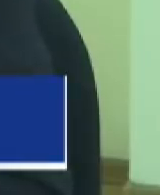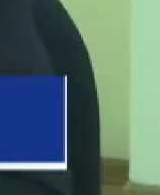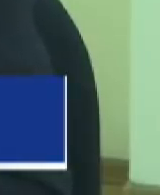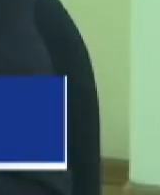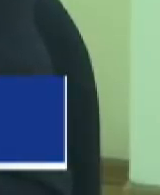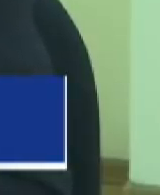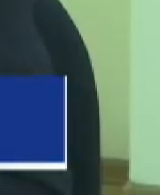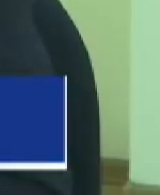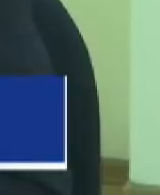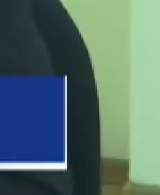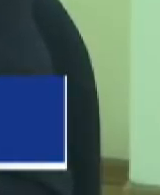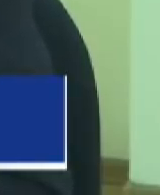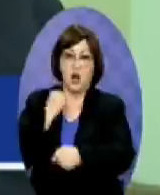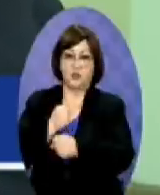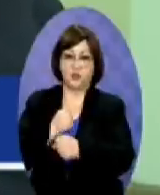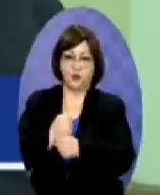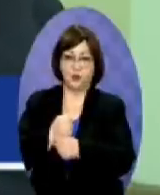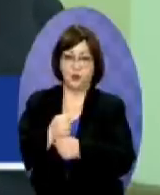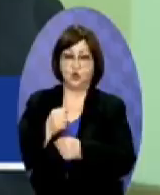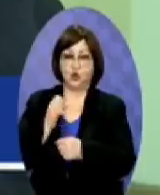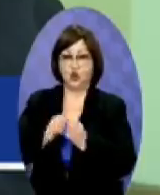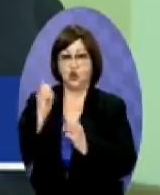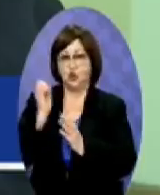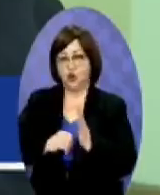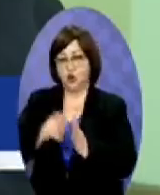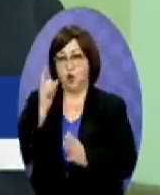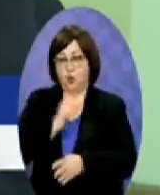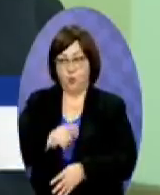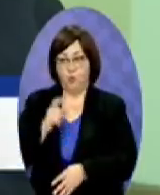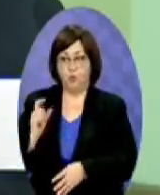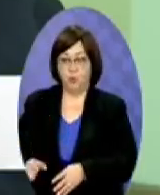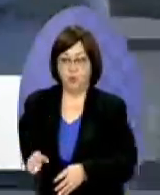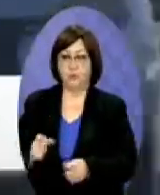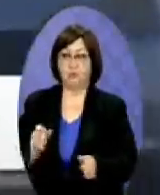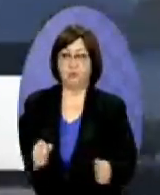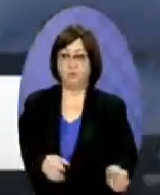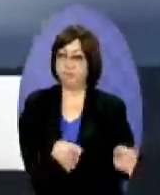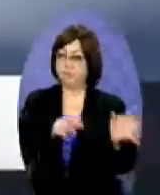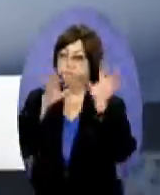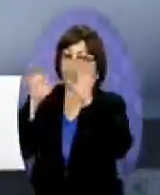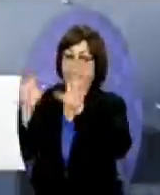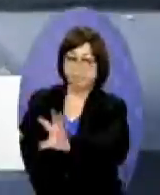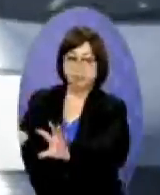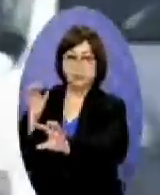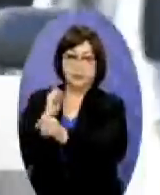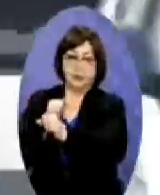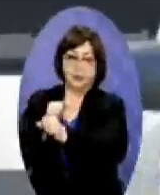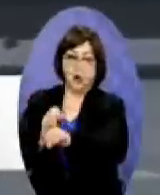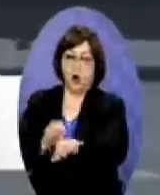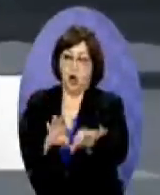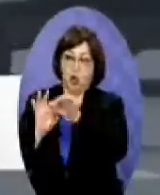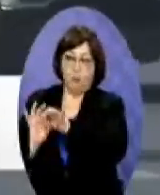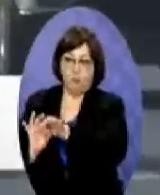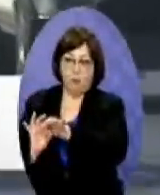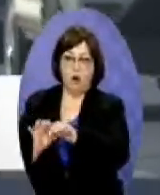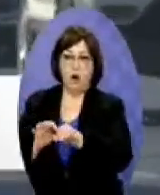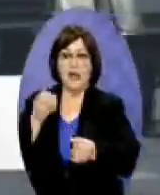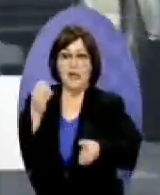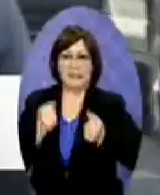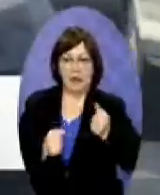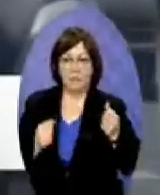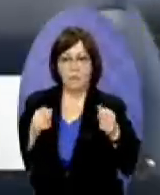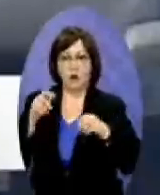1933 албаа гэж бол ерөнхийдөө бол одоо тийшээ шилжин. Тэрнийгээ дагаад бас тодорхой хэмжээний одоо замын